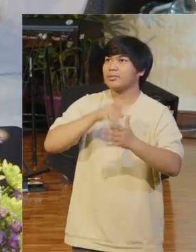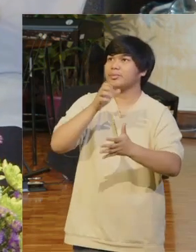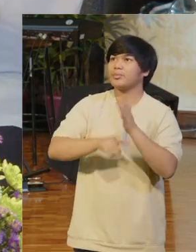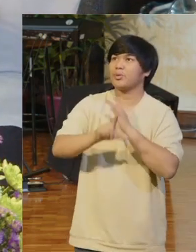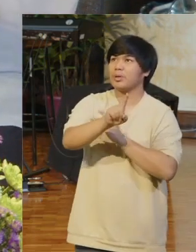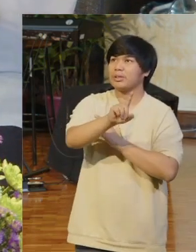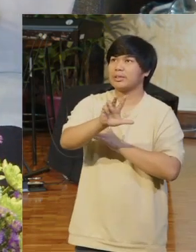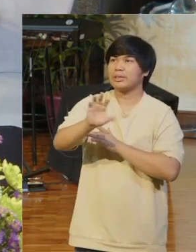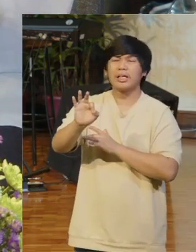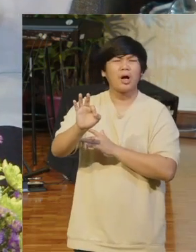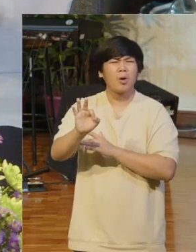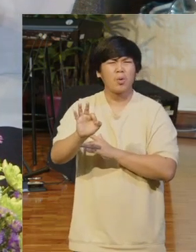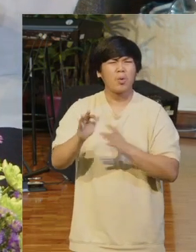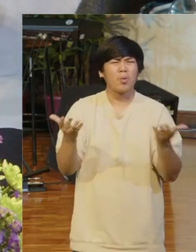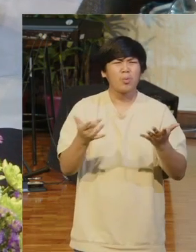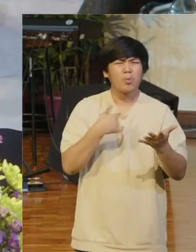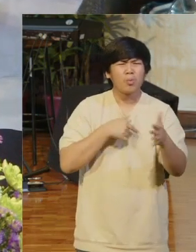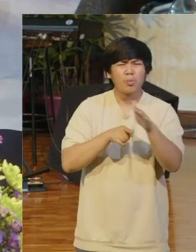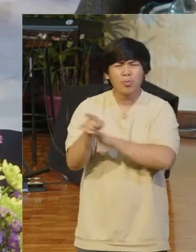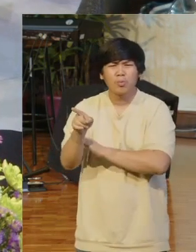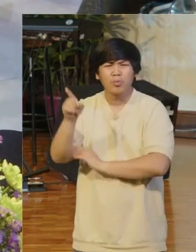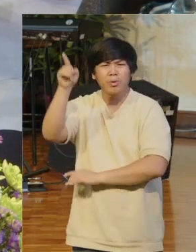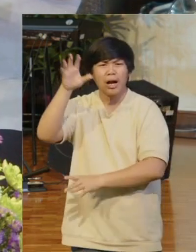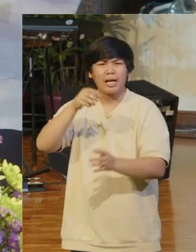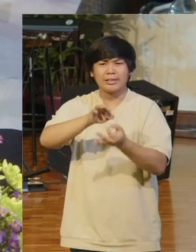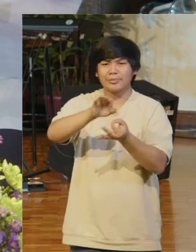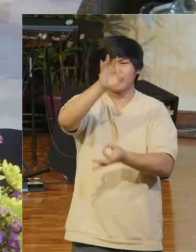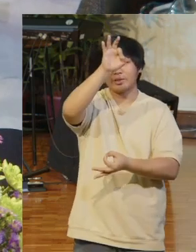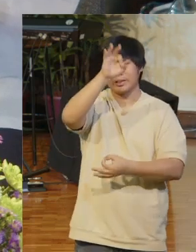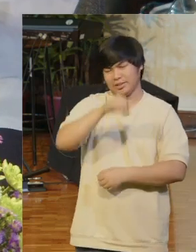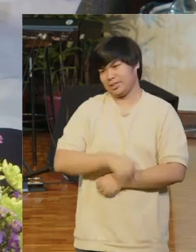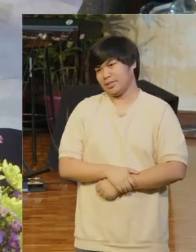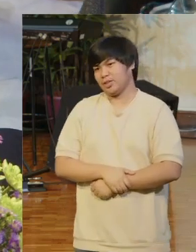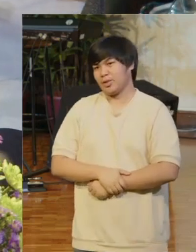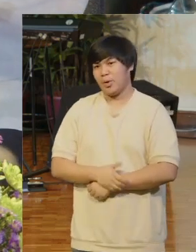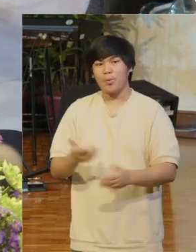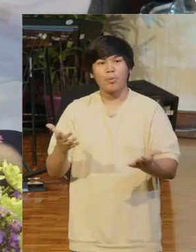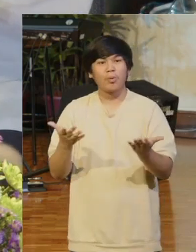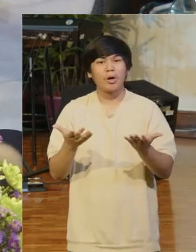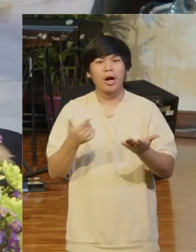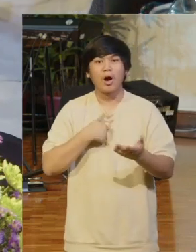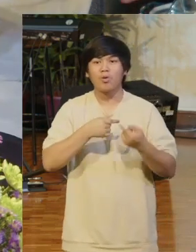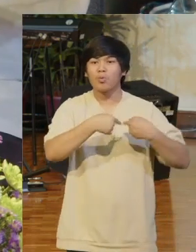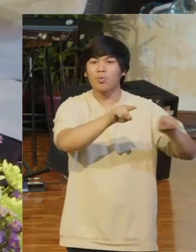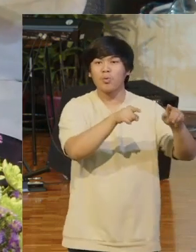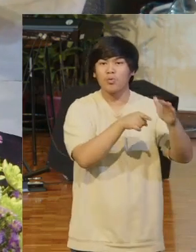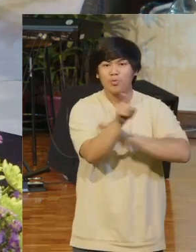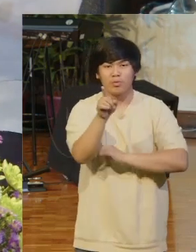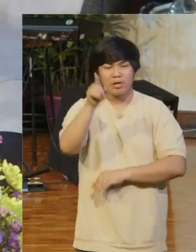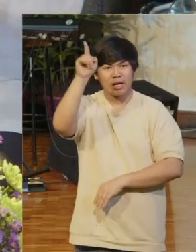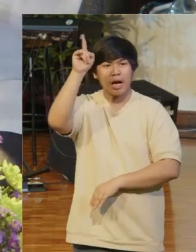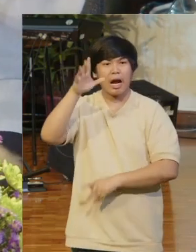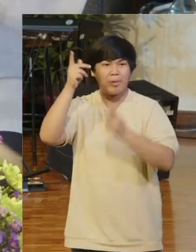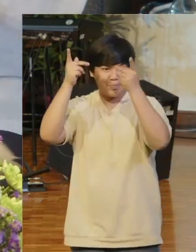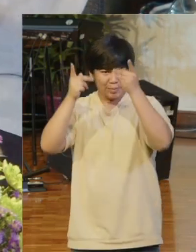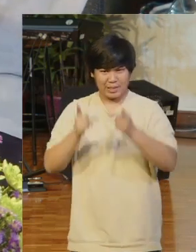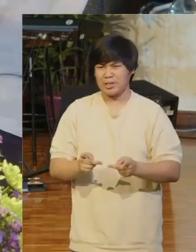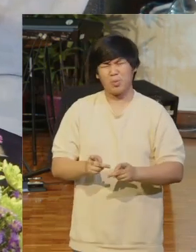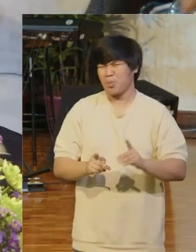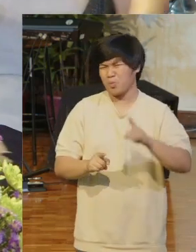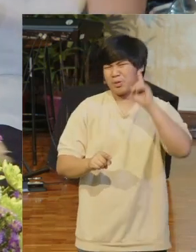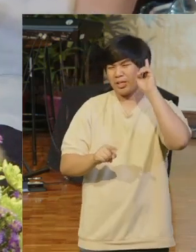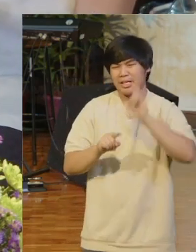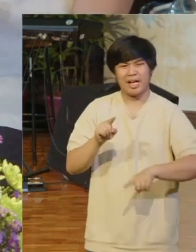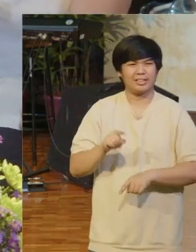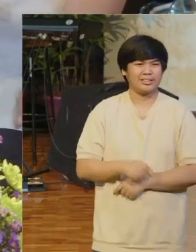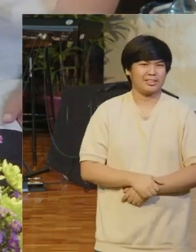shall I go from your spirit? Sabi ng salmista. Or where shall I flee from your presence? Saan ako tatakbo